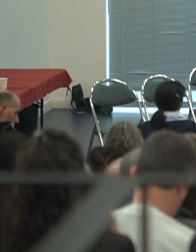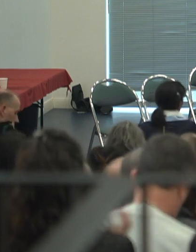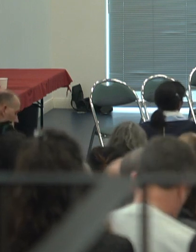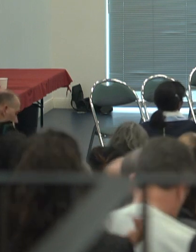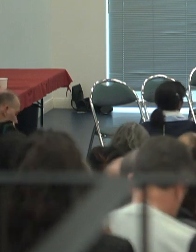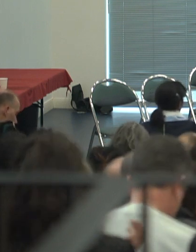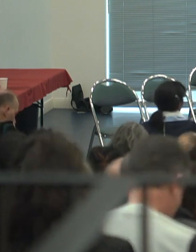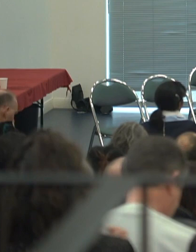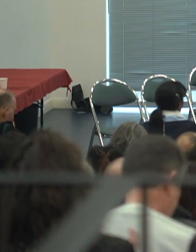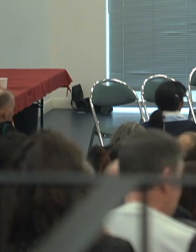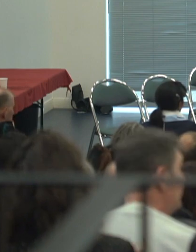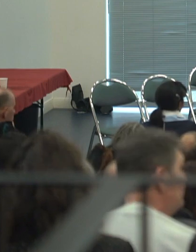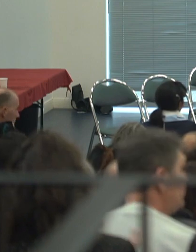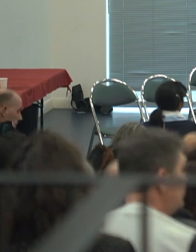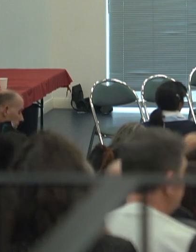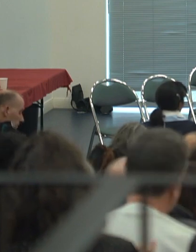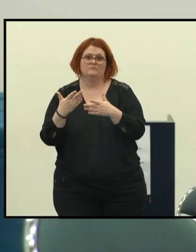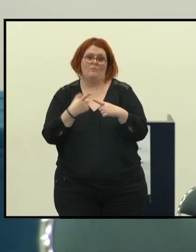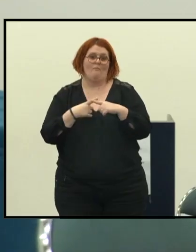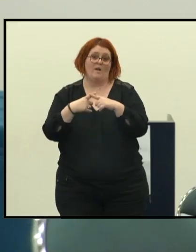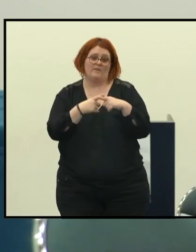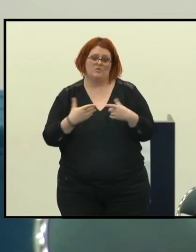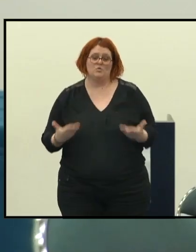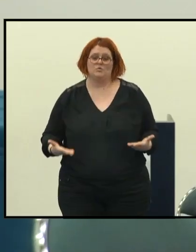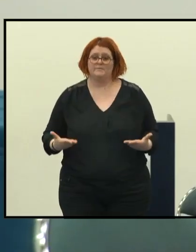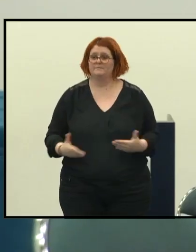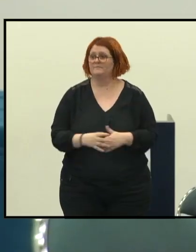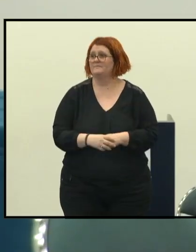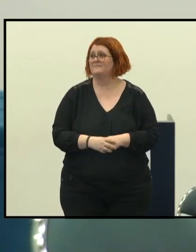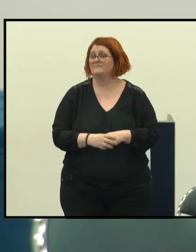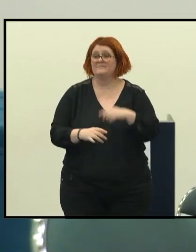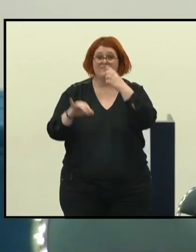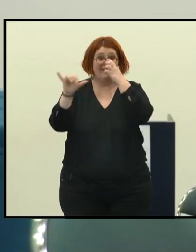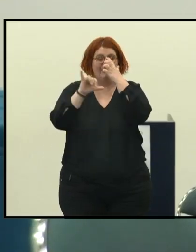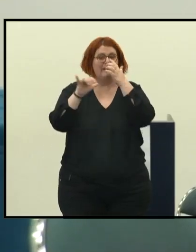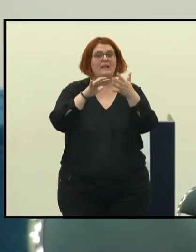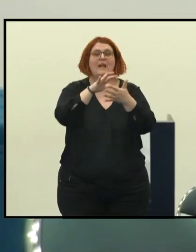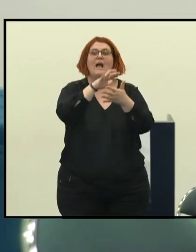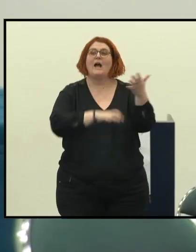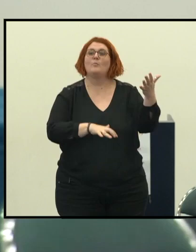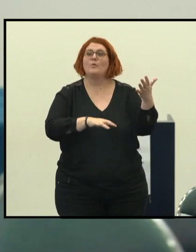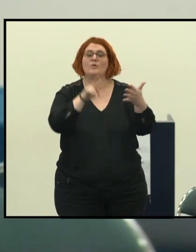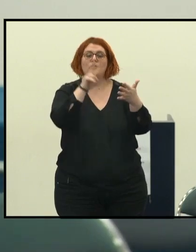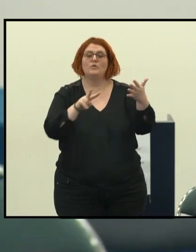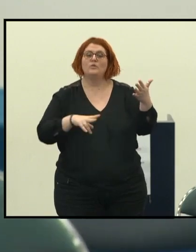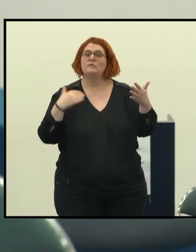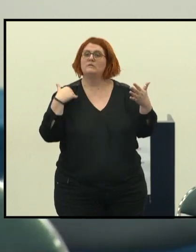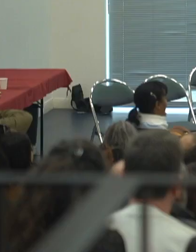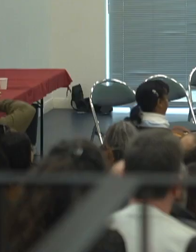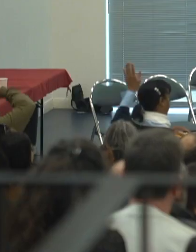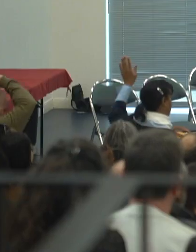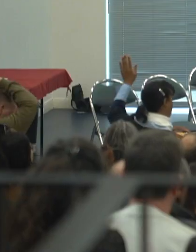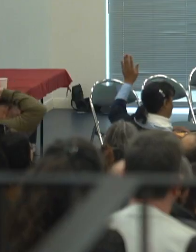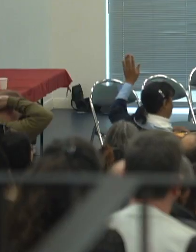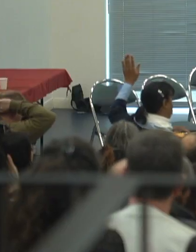assez bien de partager ensemble aujourd'hui. Donc, qui a lu le rapport de Denis Piveteau qui est sorti en février